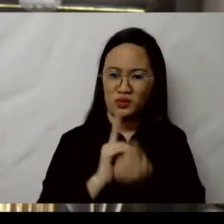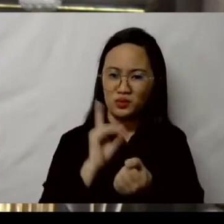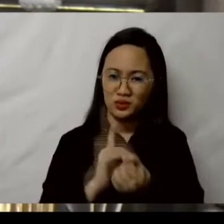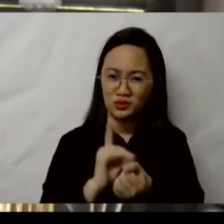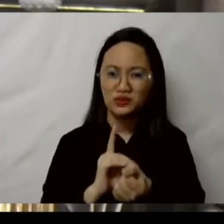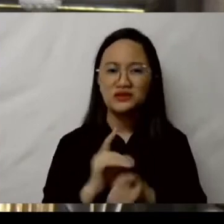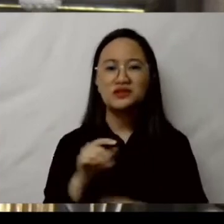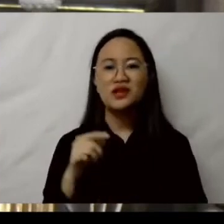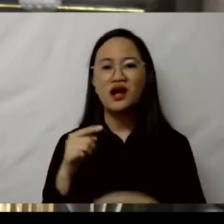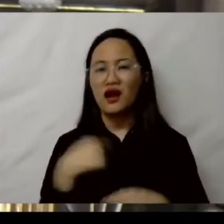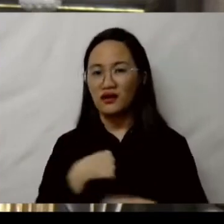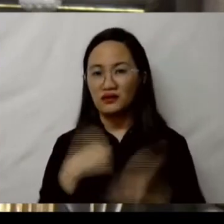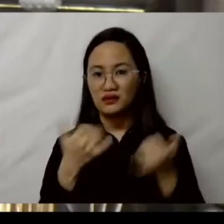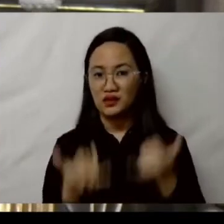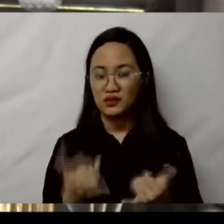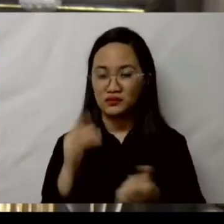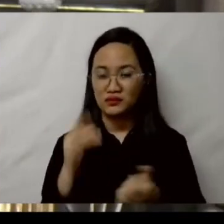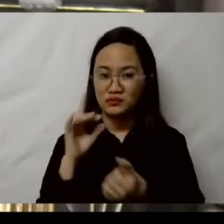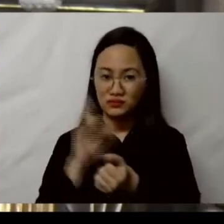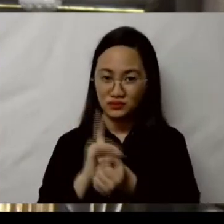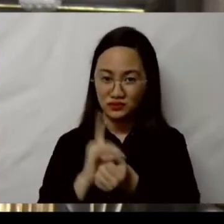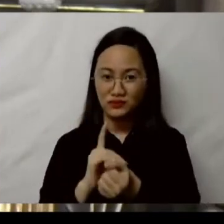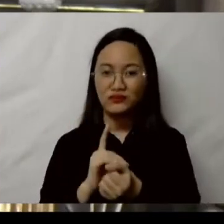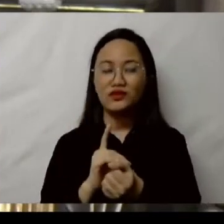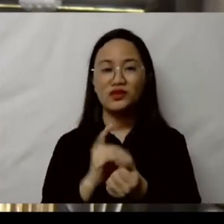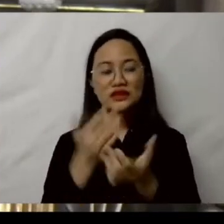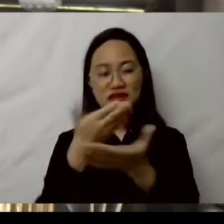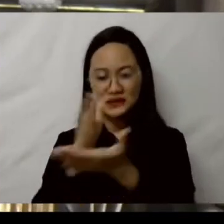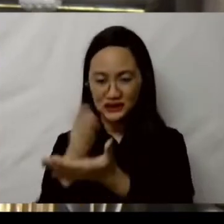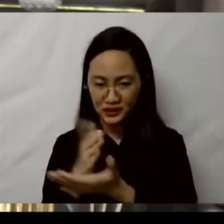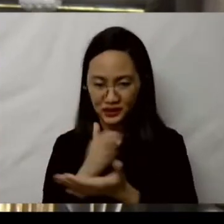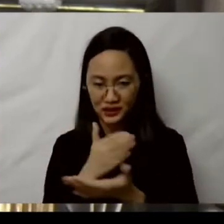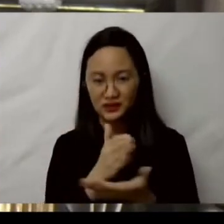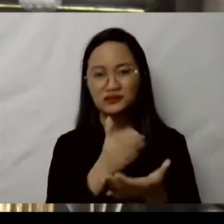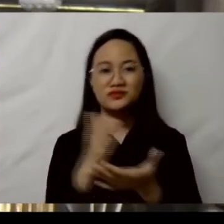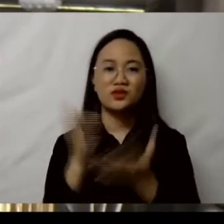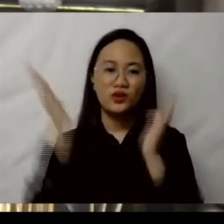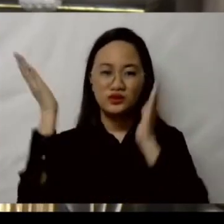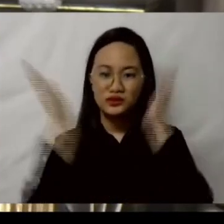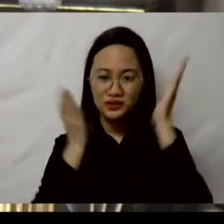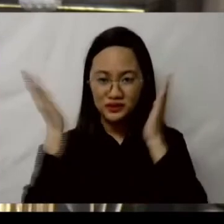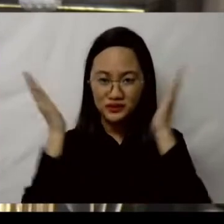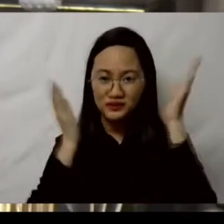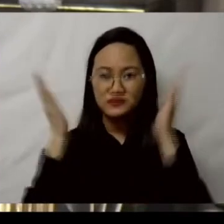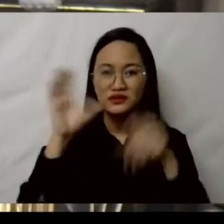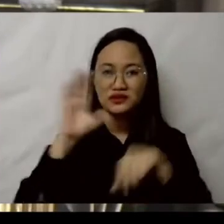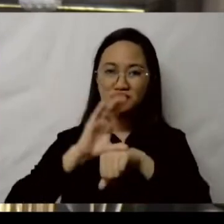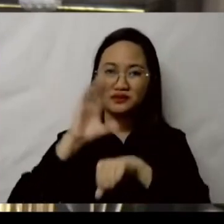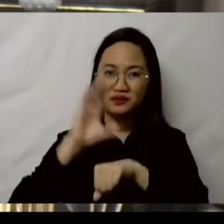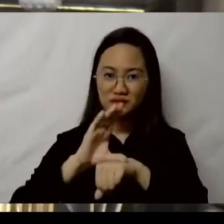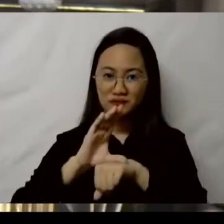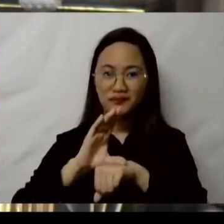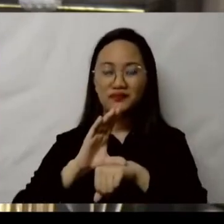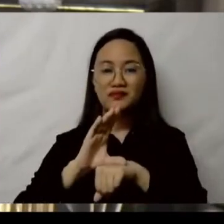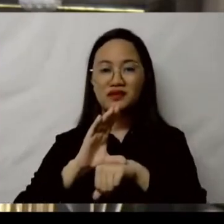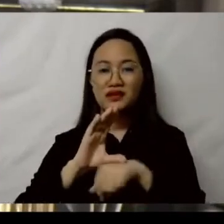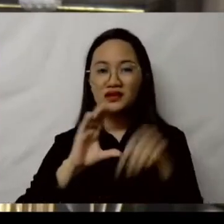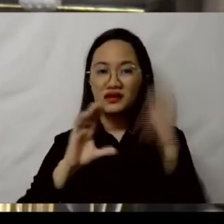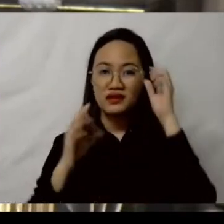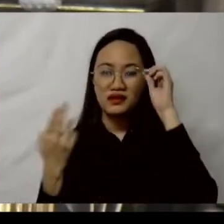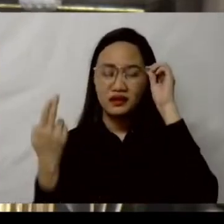ako, I did charity works. Dito sa parish namin, she did charity works until